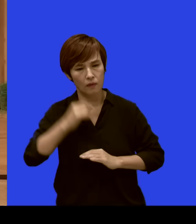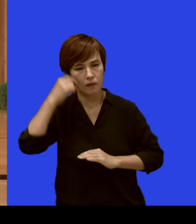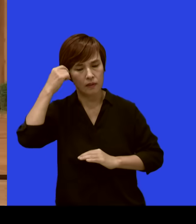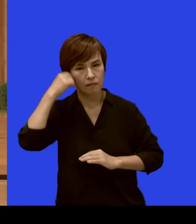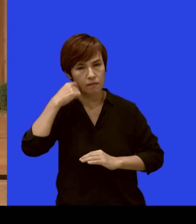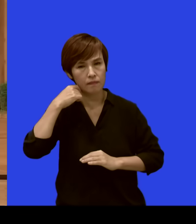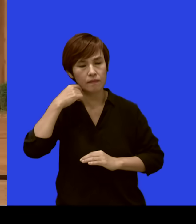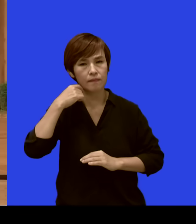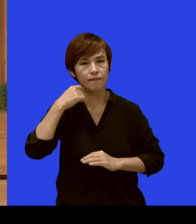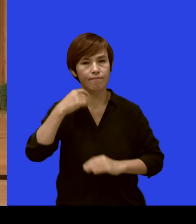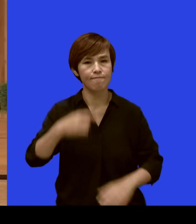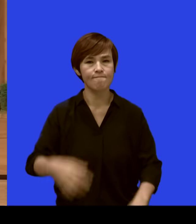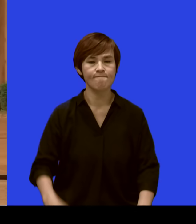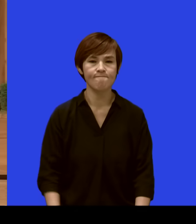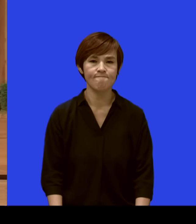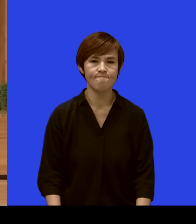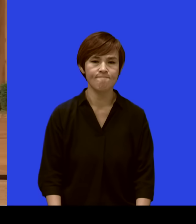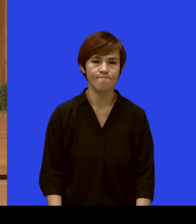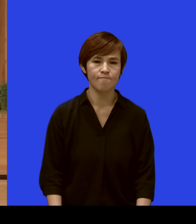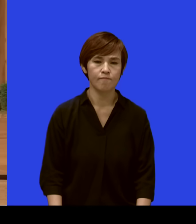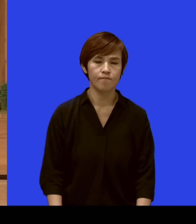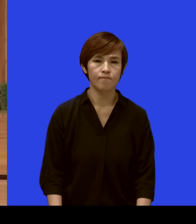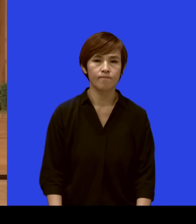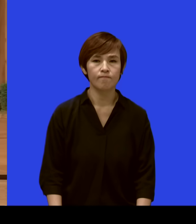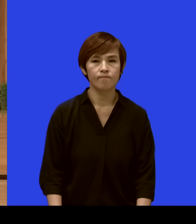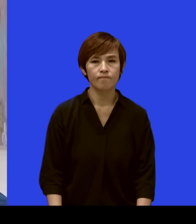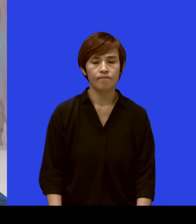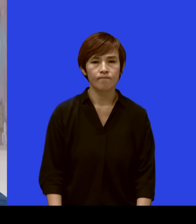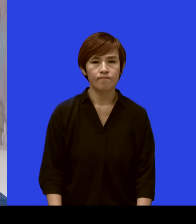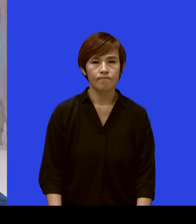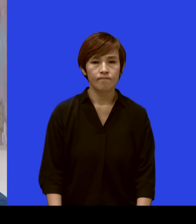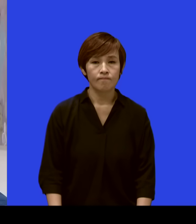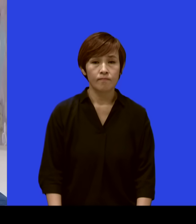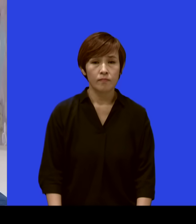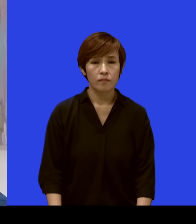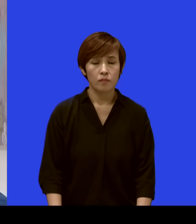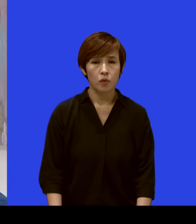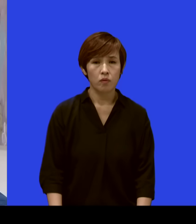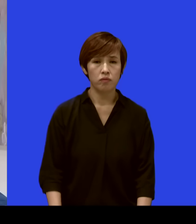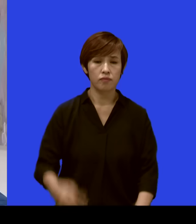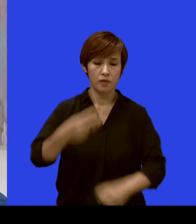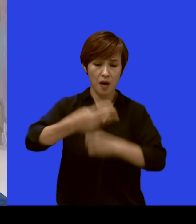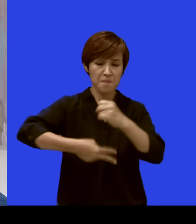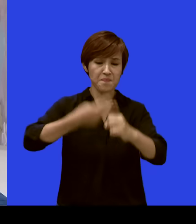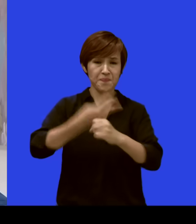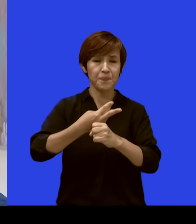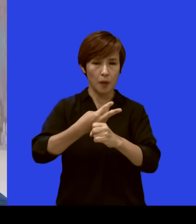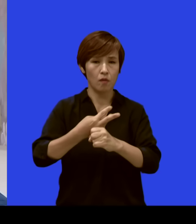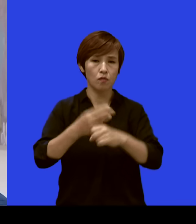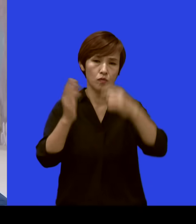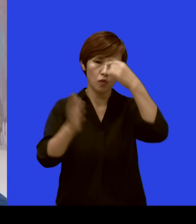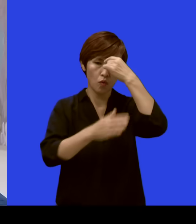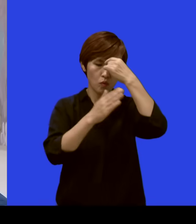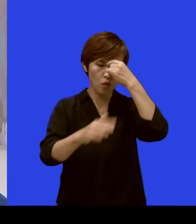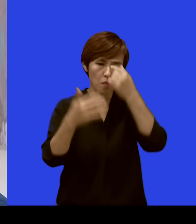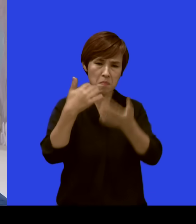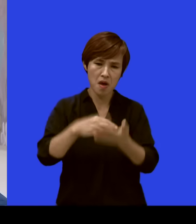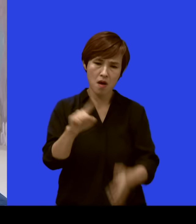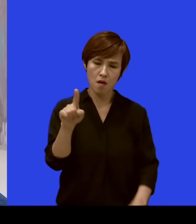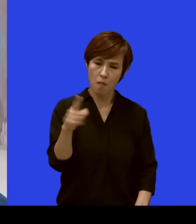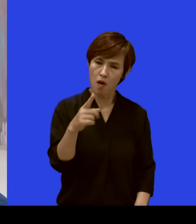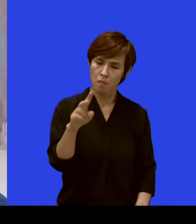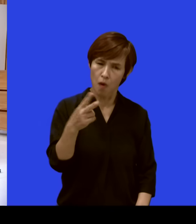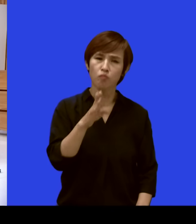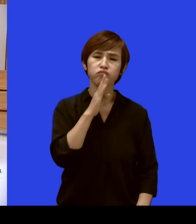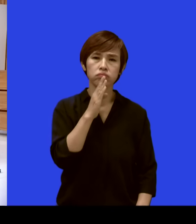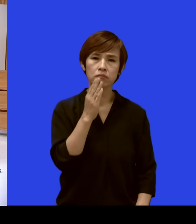쉽지 않았는데 제가 이제 힘을 잃었어요. 다시 아니 이게 3년 정도 했으면은 100명이 뭐 200명 되어도 시원치 않은데 다시